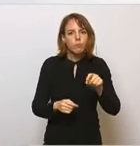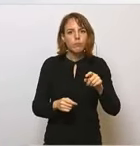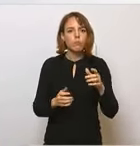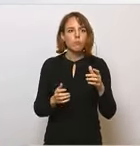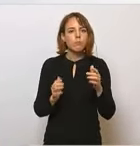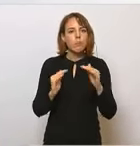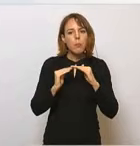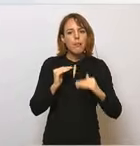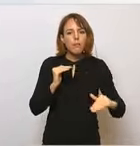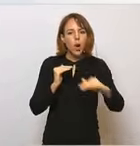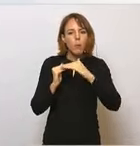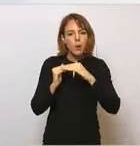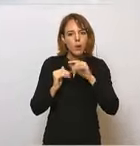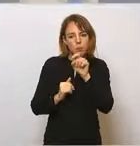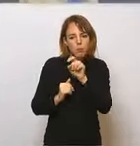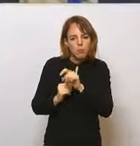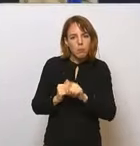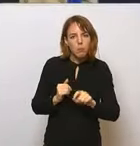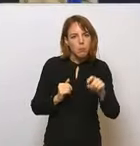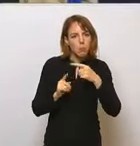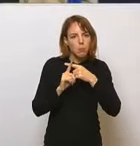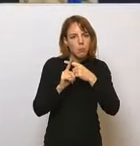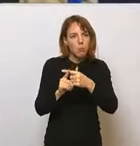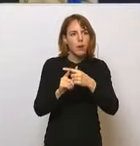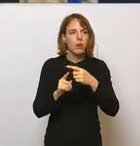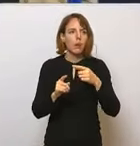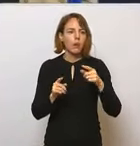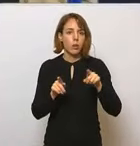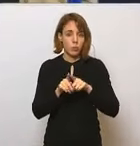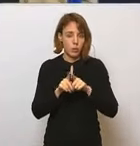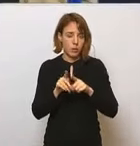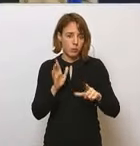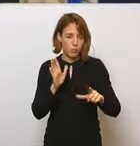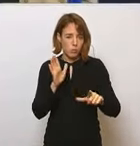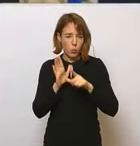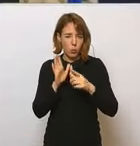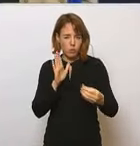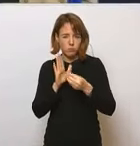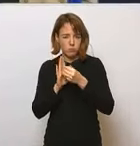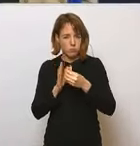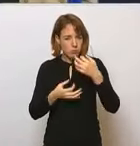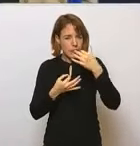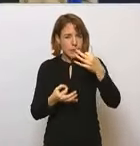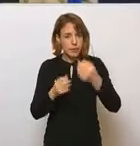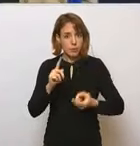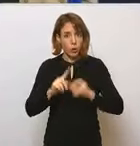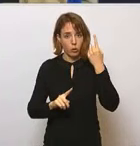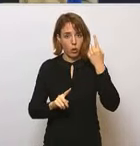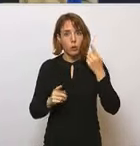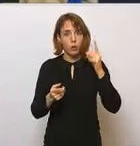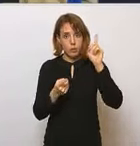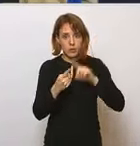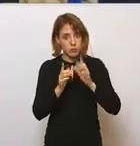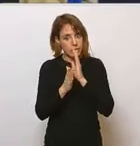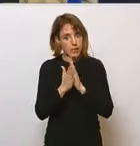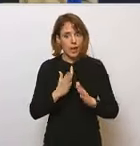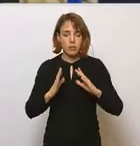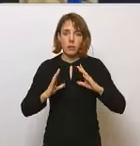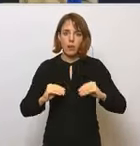un relativement petit nombre de plateformes, et en plus que la loi soit très précise et soit applicable